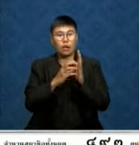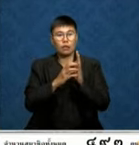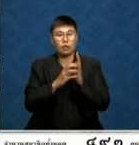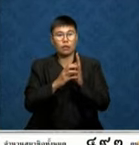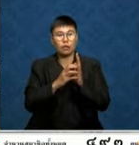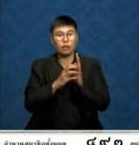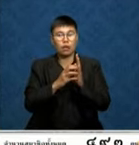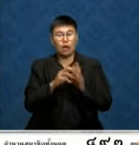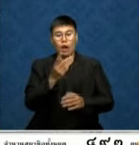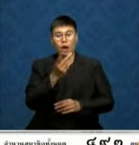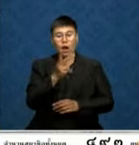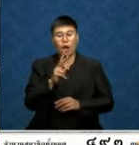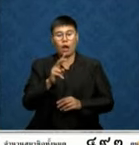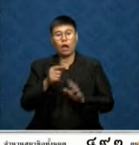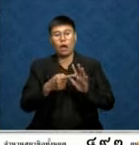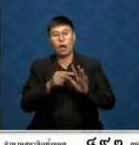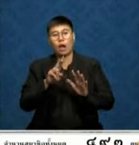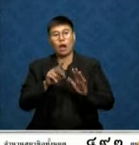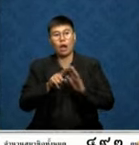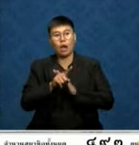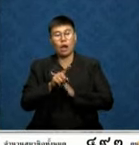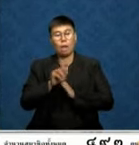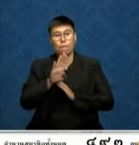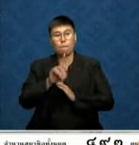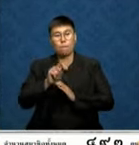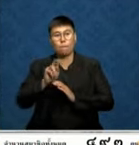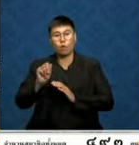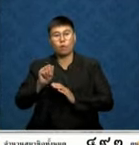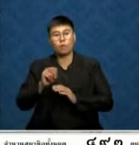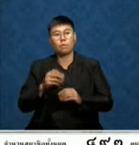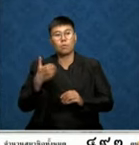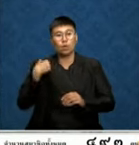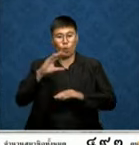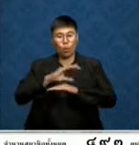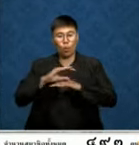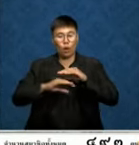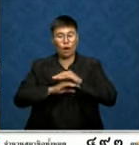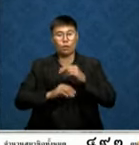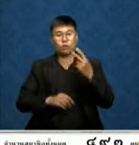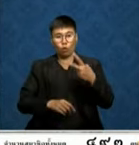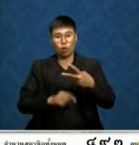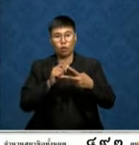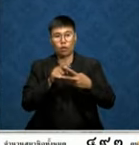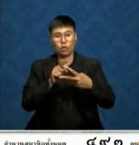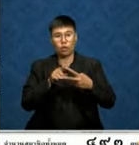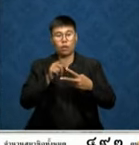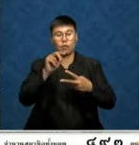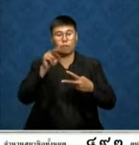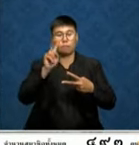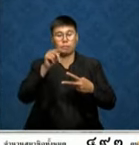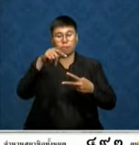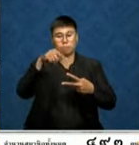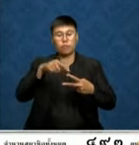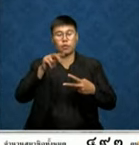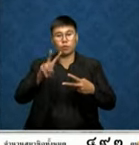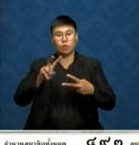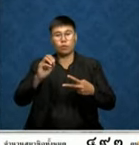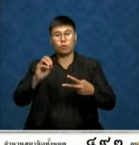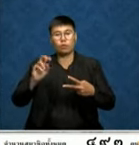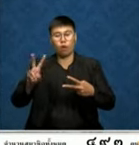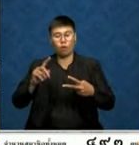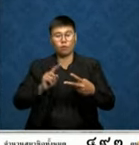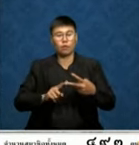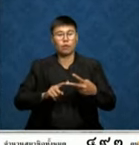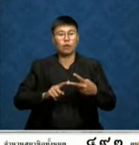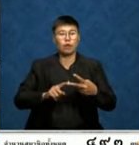ครับหรือคาร์บอนนิวทรัลิตี้นะครับมีโครงการ2โครงการหลักก็คือโครงการโซล่า PV รูฟท็อปภาคประชาชนนะครับและโครง